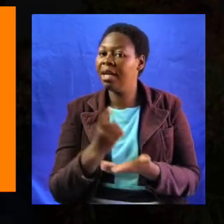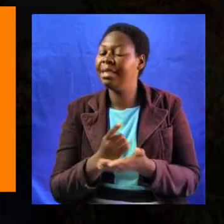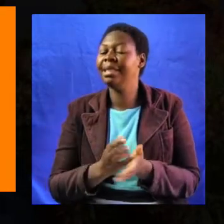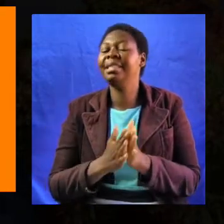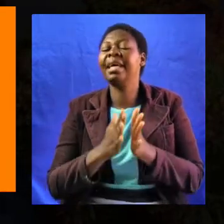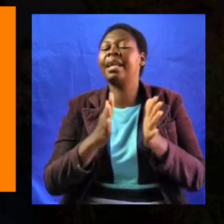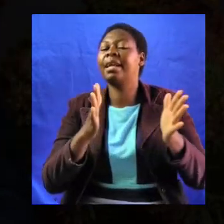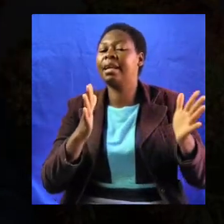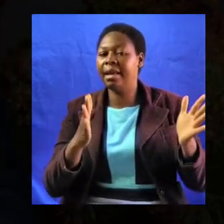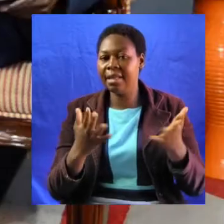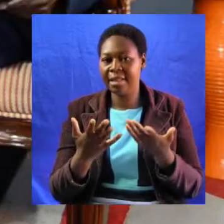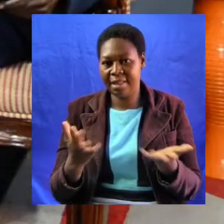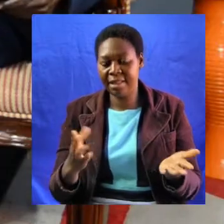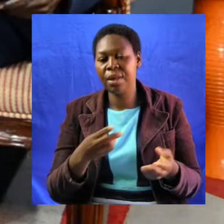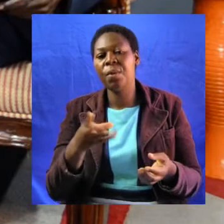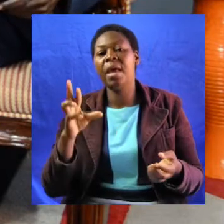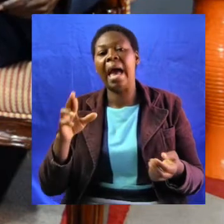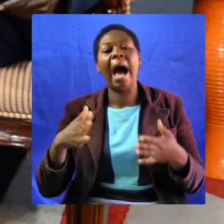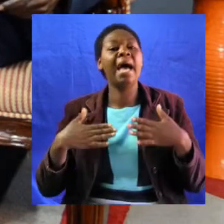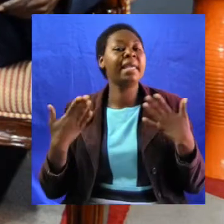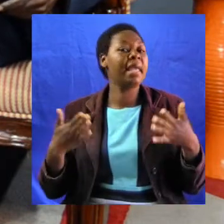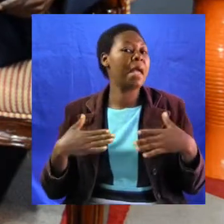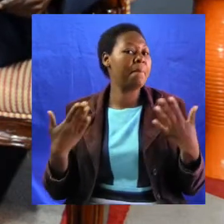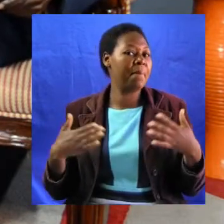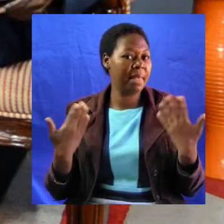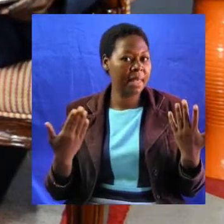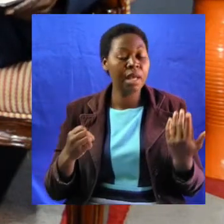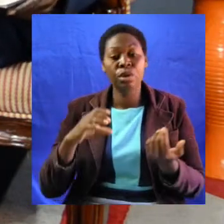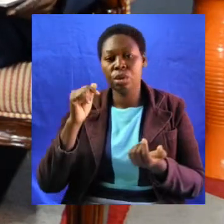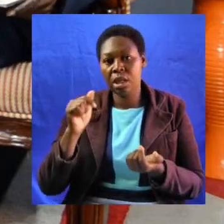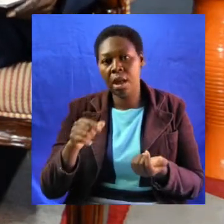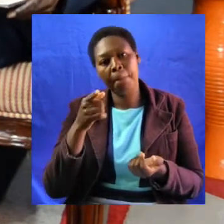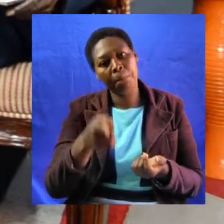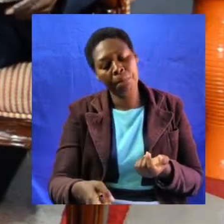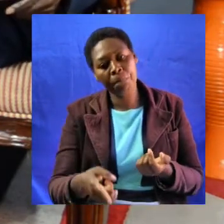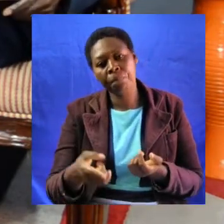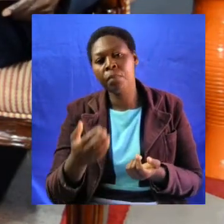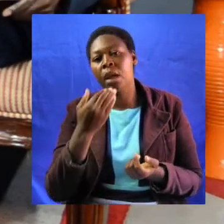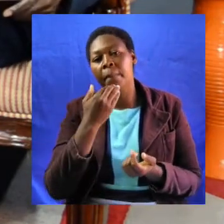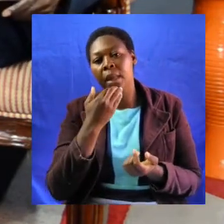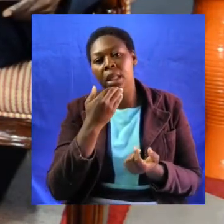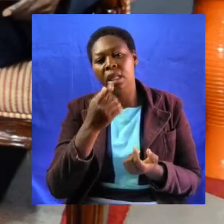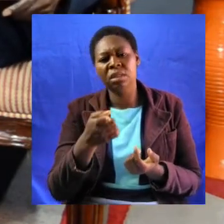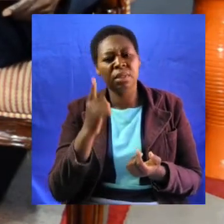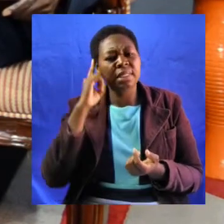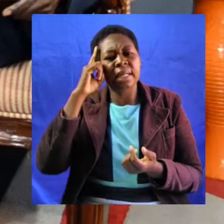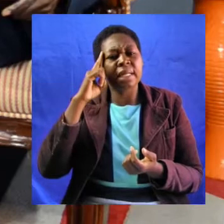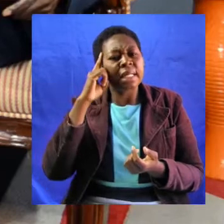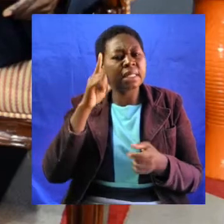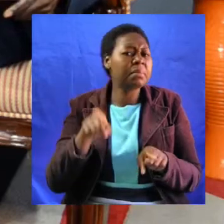zvikuru. Isu tinofara. Hanzi kundifa sapamaerenga. Apa hanzi zvakaita kunge kurota.